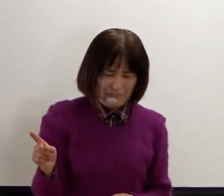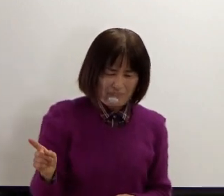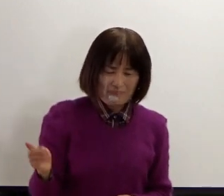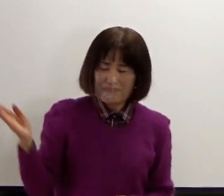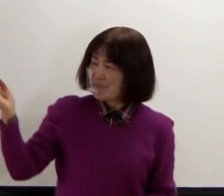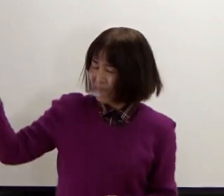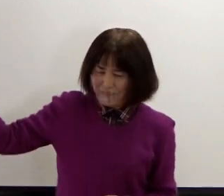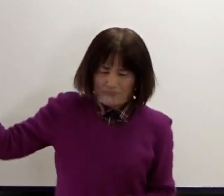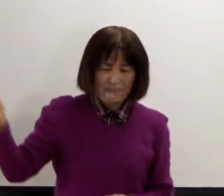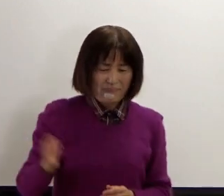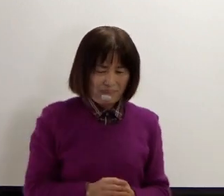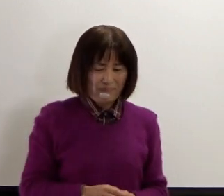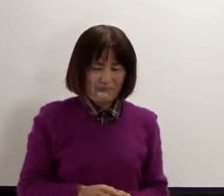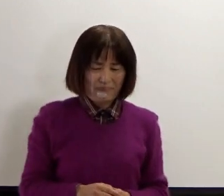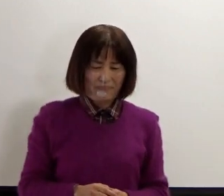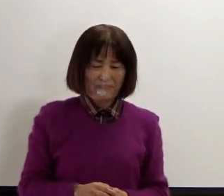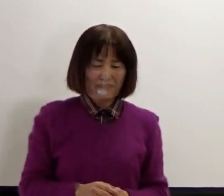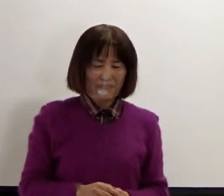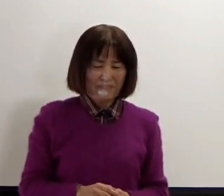この